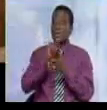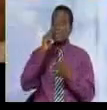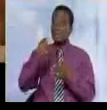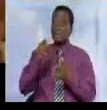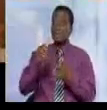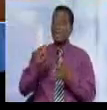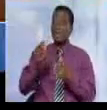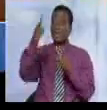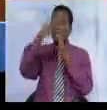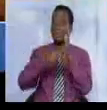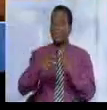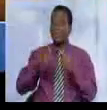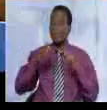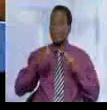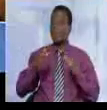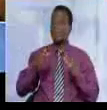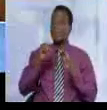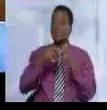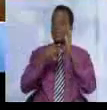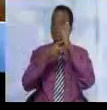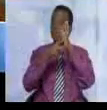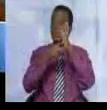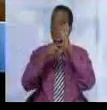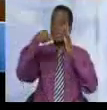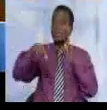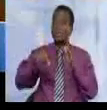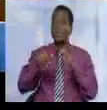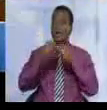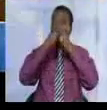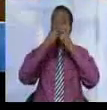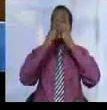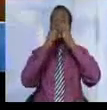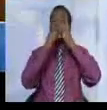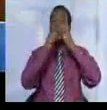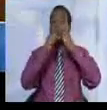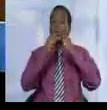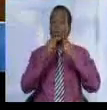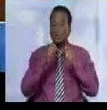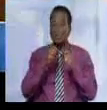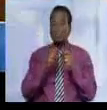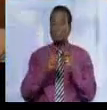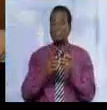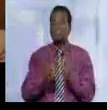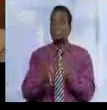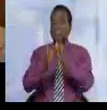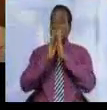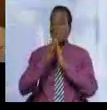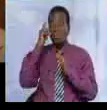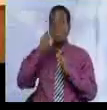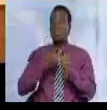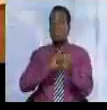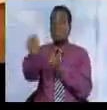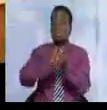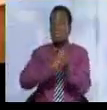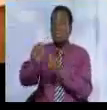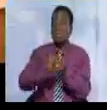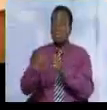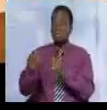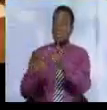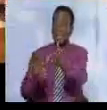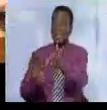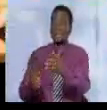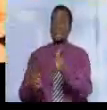chimique montre que ce sont des sachets qui sont recommandés pour être détruits, même quand c'est déjà gâté. Et